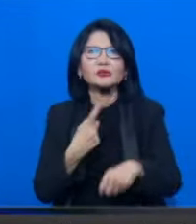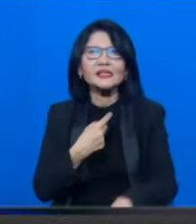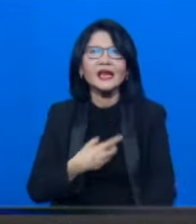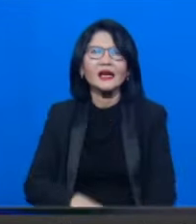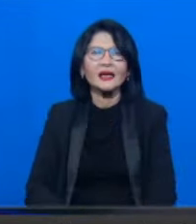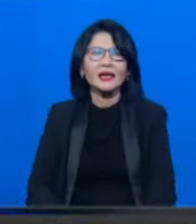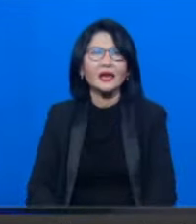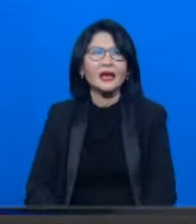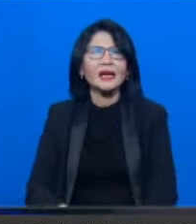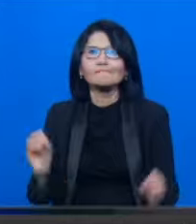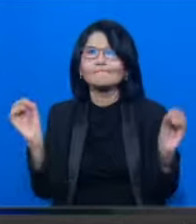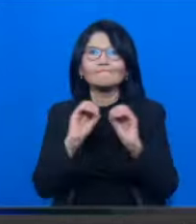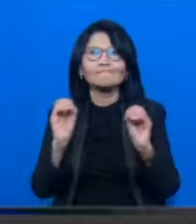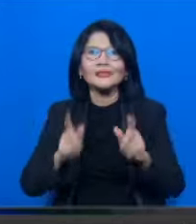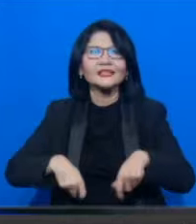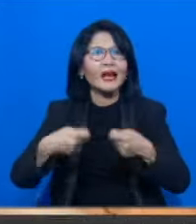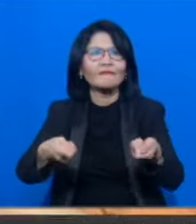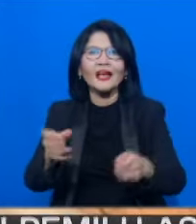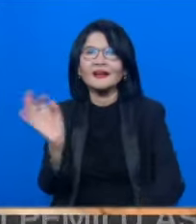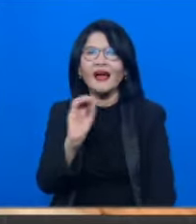satupun siswa baru.